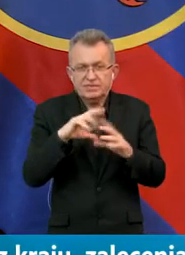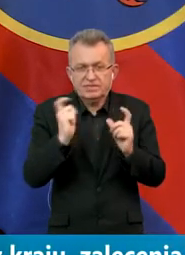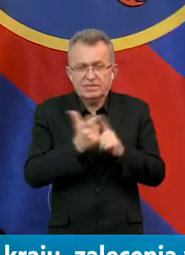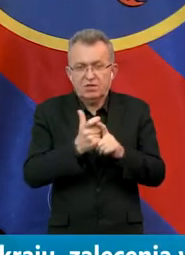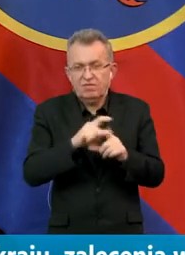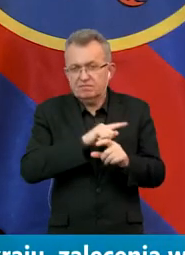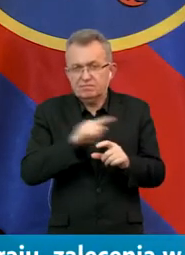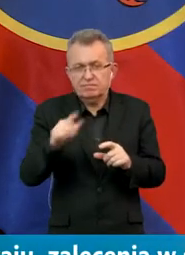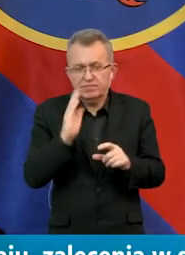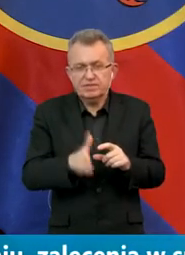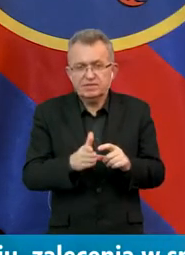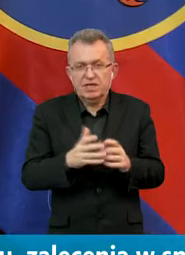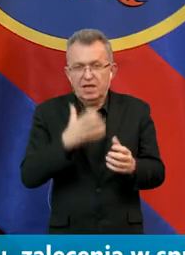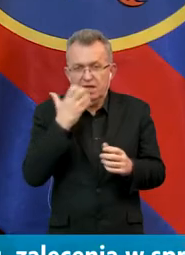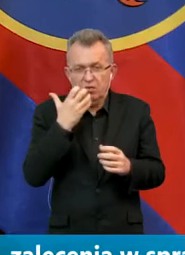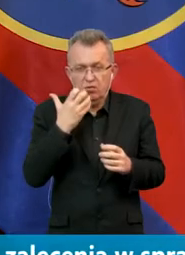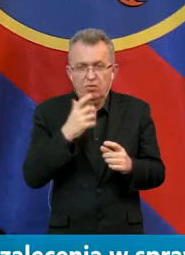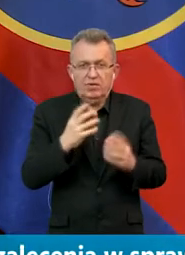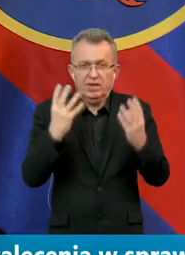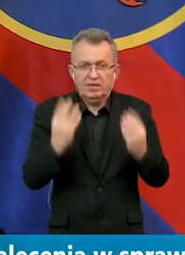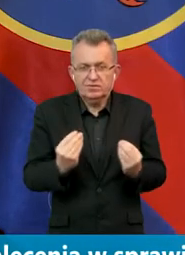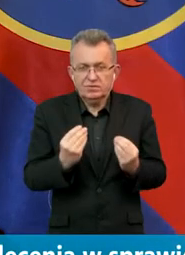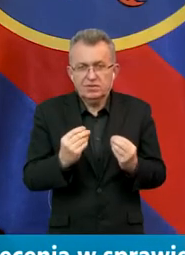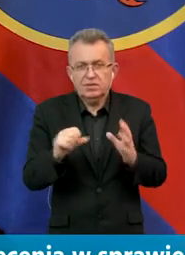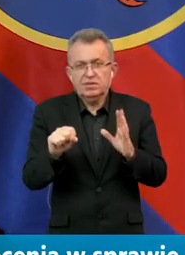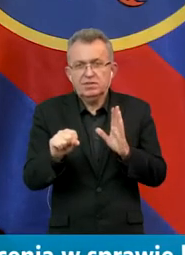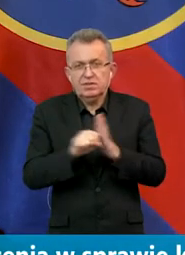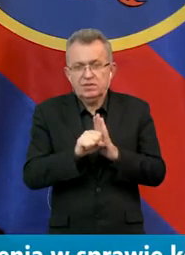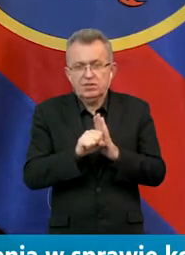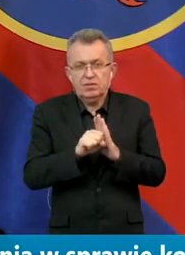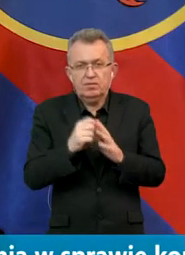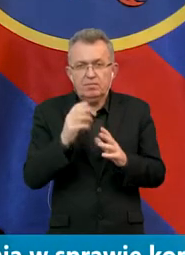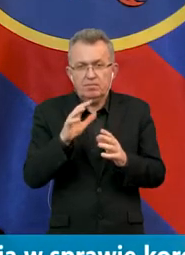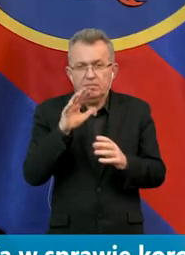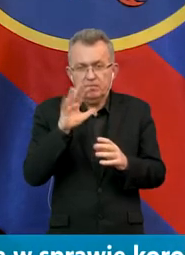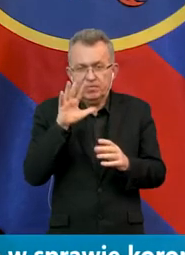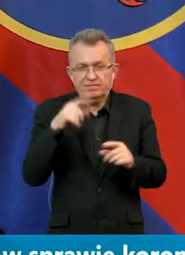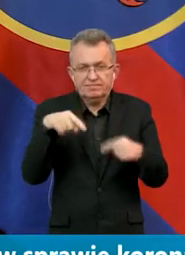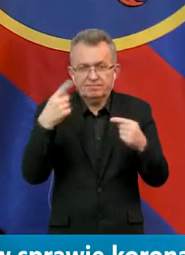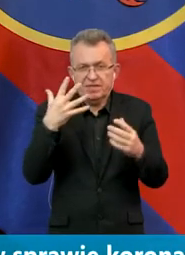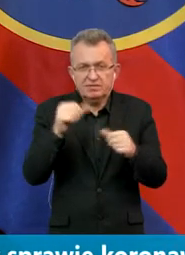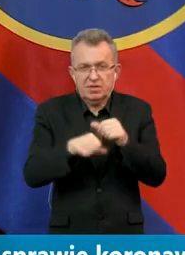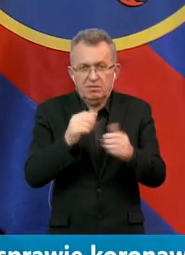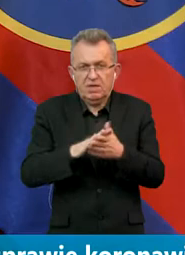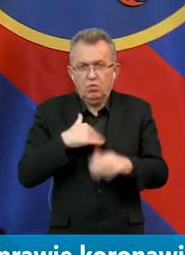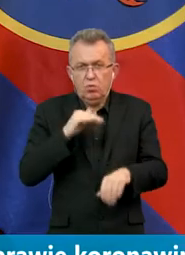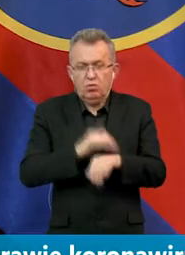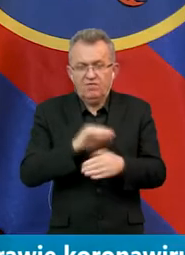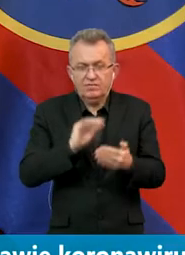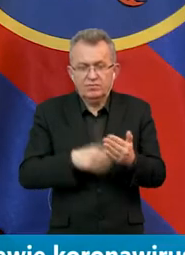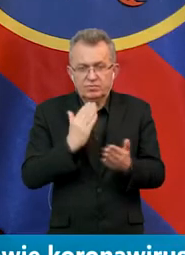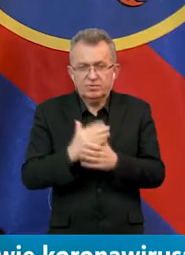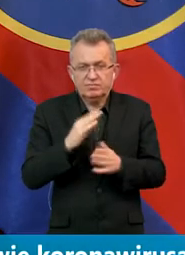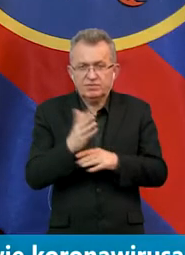okres lata i jesieni i tak przez kolejnych 5 sezonów. Taki kontrakt podpisaliśmy